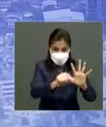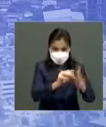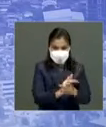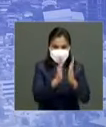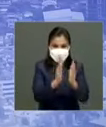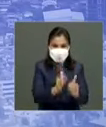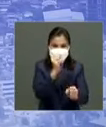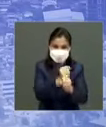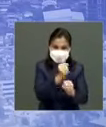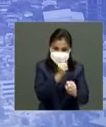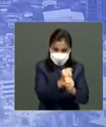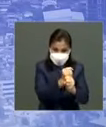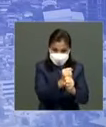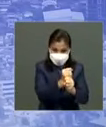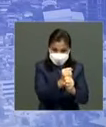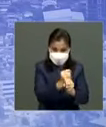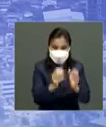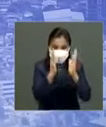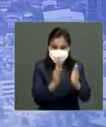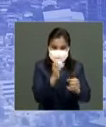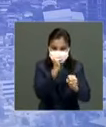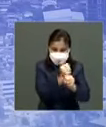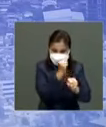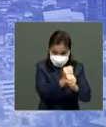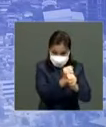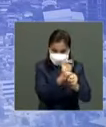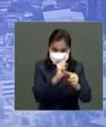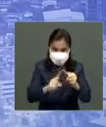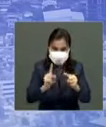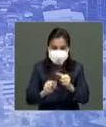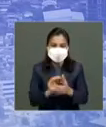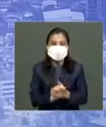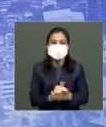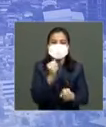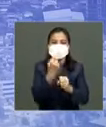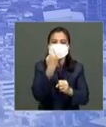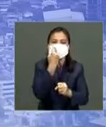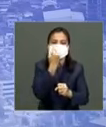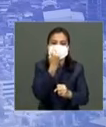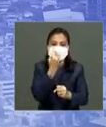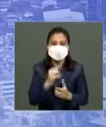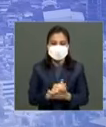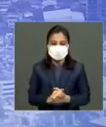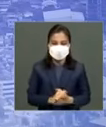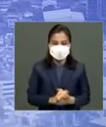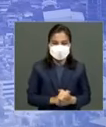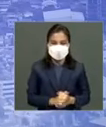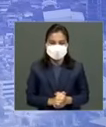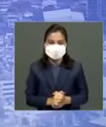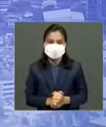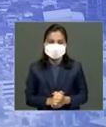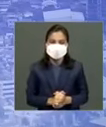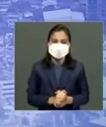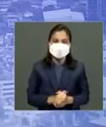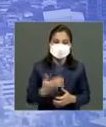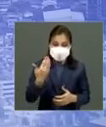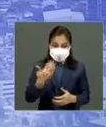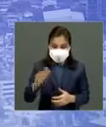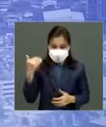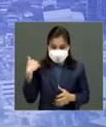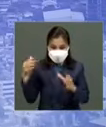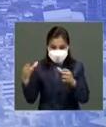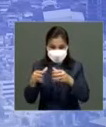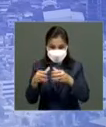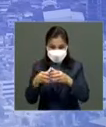ที่รับแจ้งในตอนแรกที่ติดเชื้อเนี่ยแล้วก็เขาก็เข้าไปทำการตรวจตรงนี้กลุ่มอีกกลุ่มหนึ่งก็คือเป็นเรื่อง